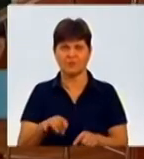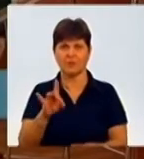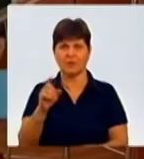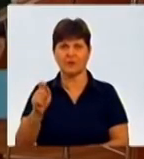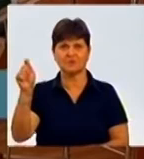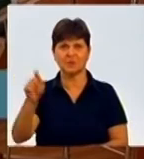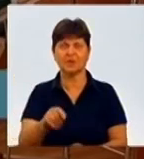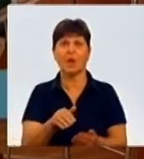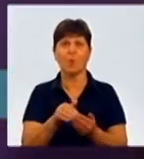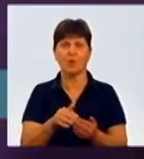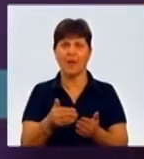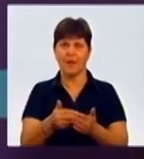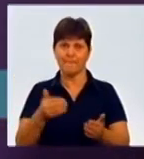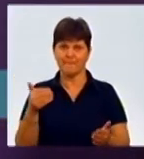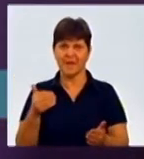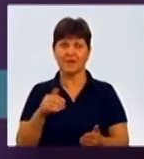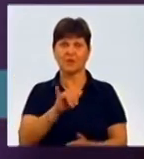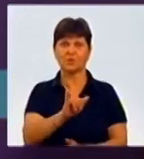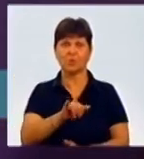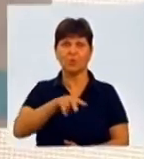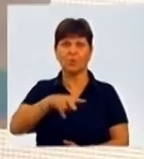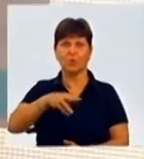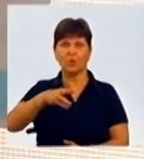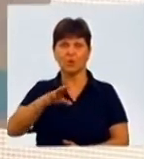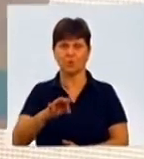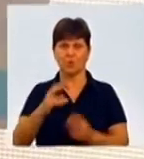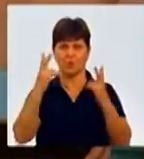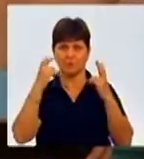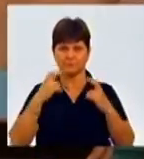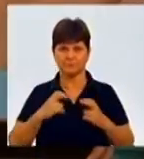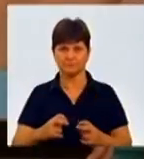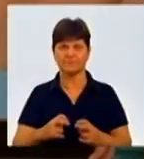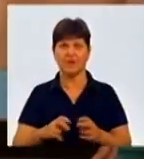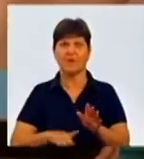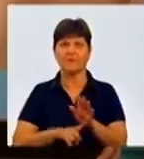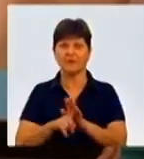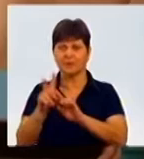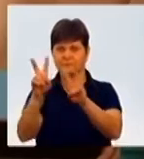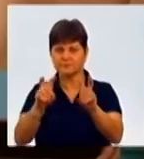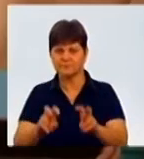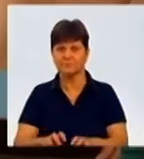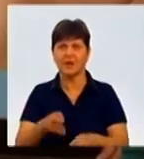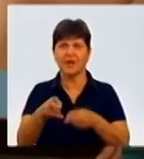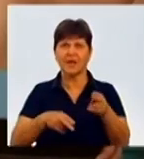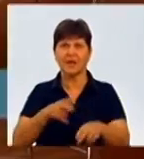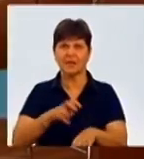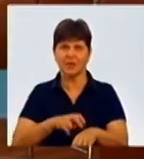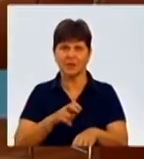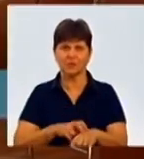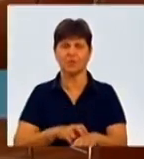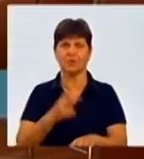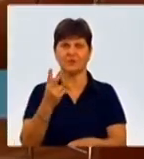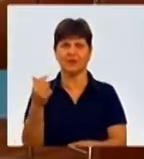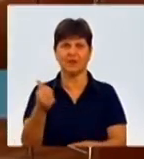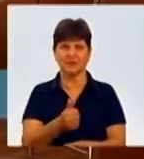Перед ультразвуковою діагностикою огляд проводить хірург. На огляд прийшла місцева жителька Наталія. 2 тижні тому її